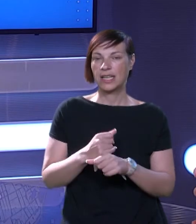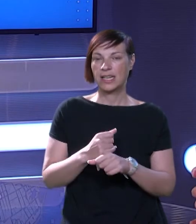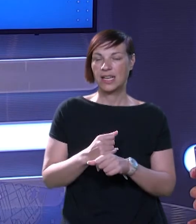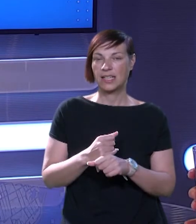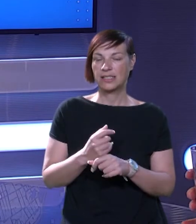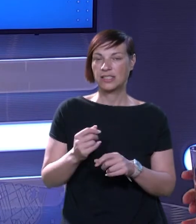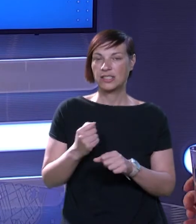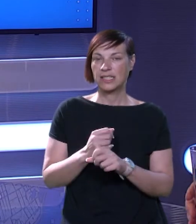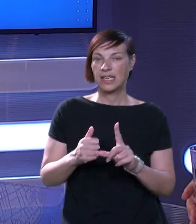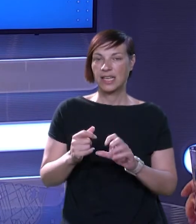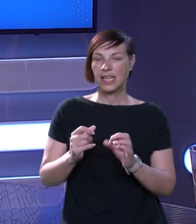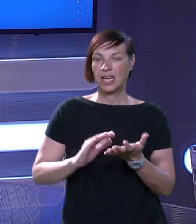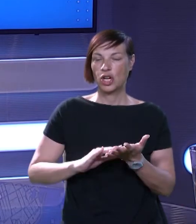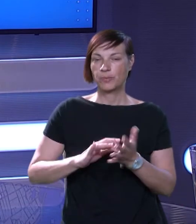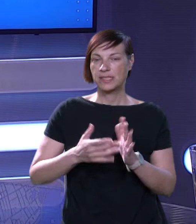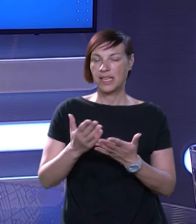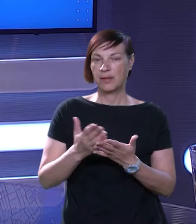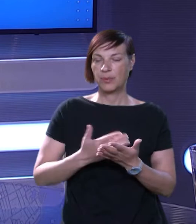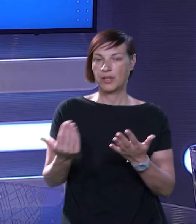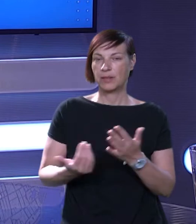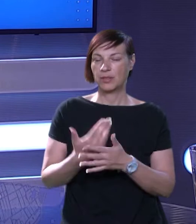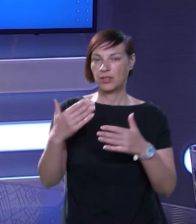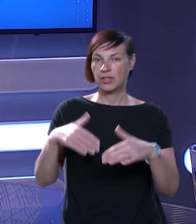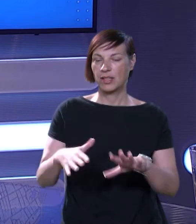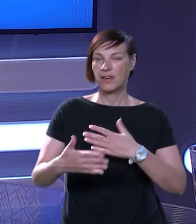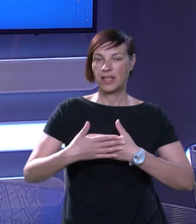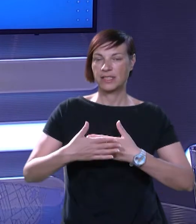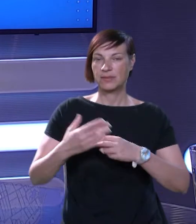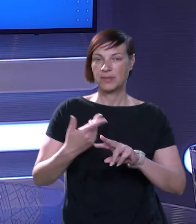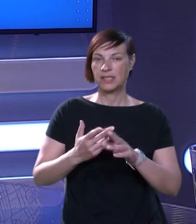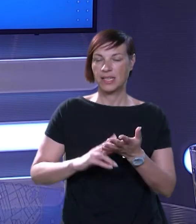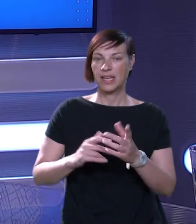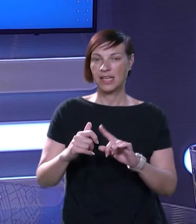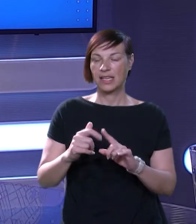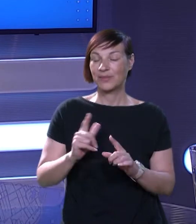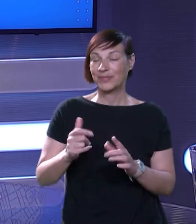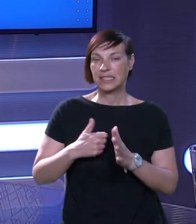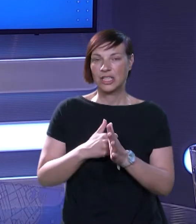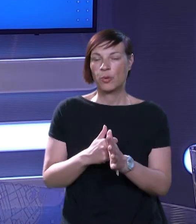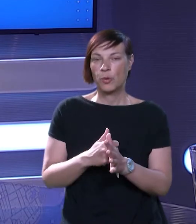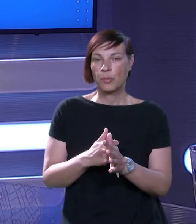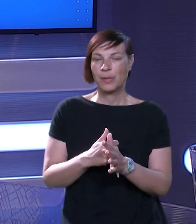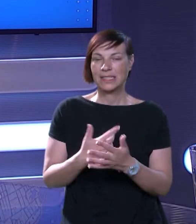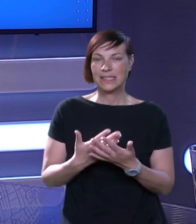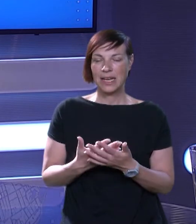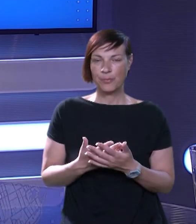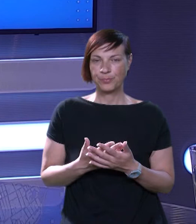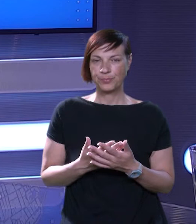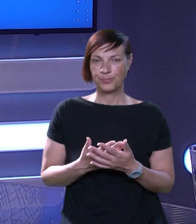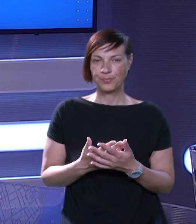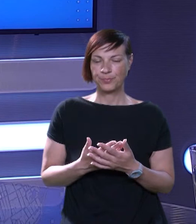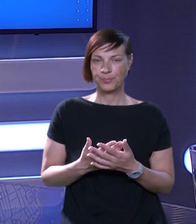Ante Gelom taj cijeli program. Kao novi val ispred HNK, ok, lani bio Arsen, nisam ja to baš nešto niti